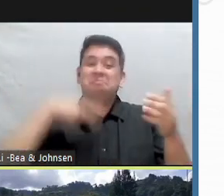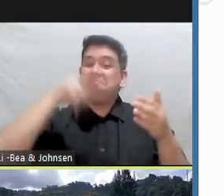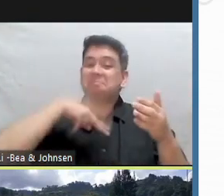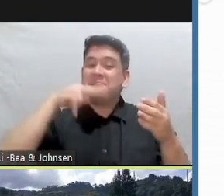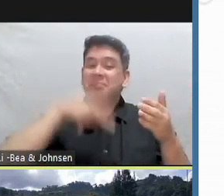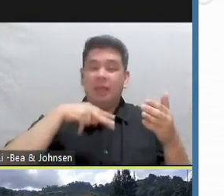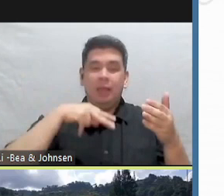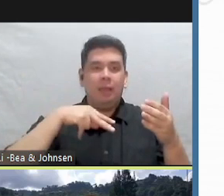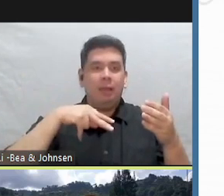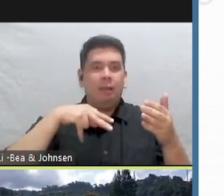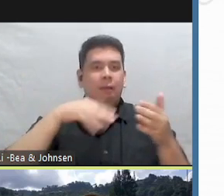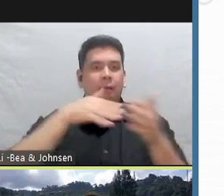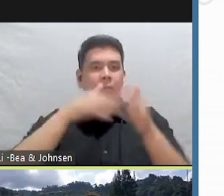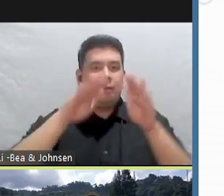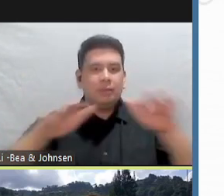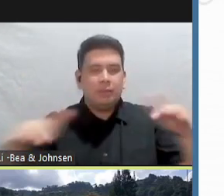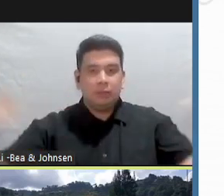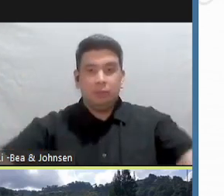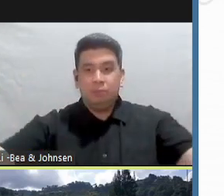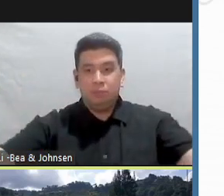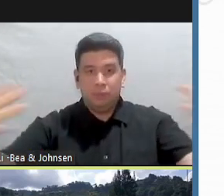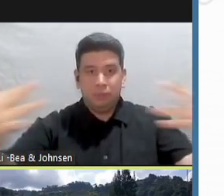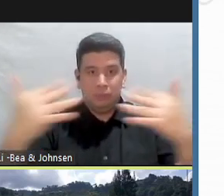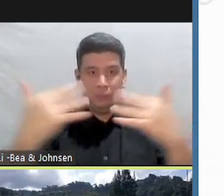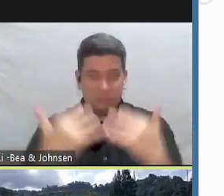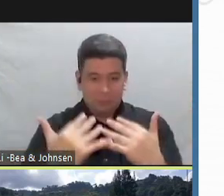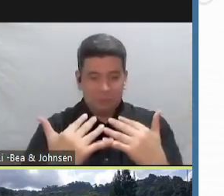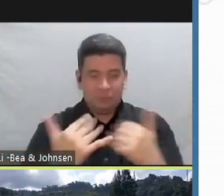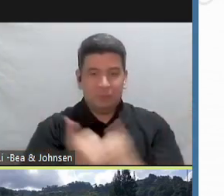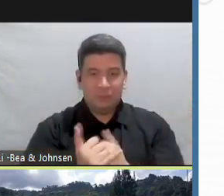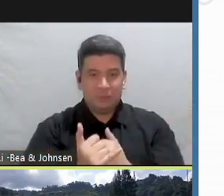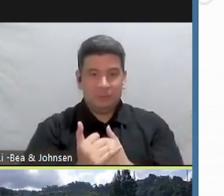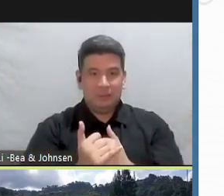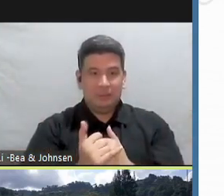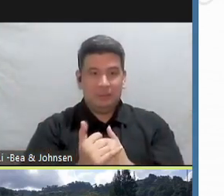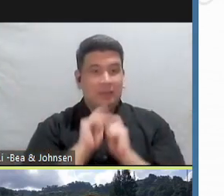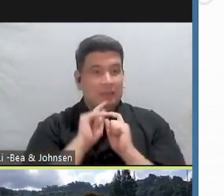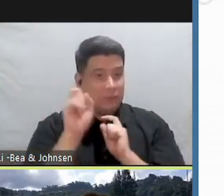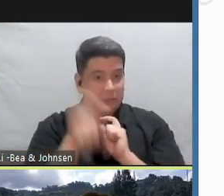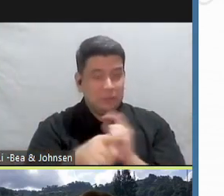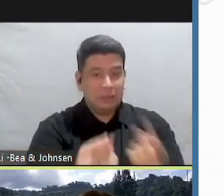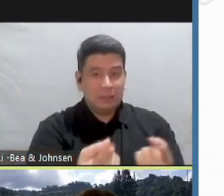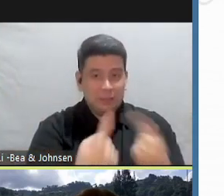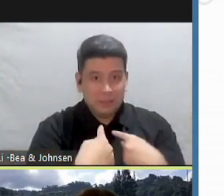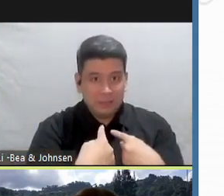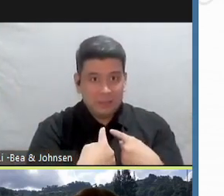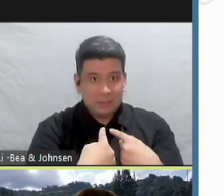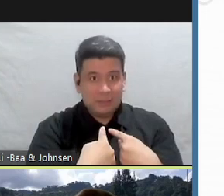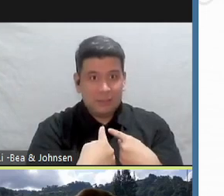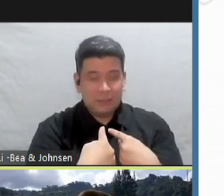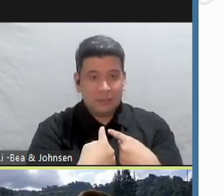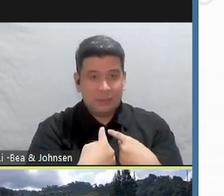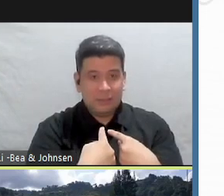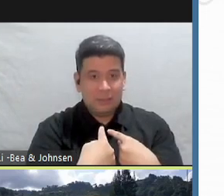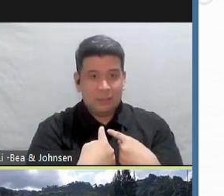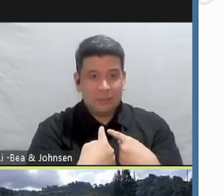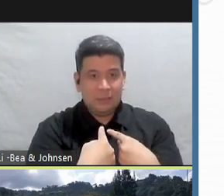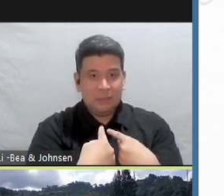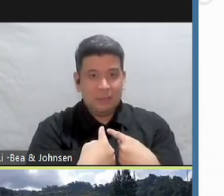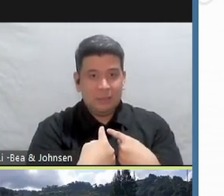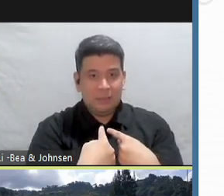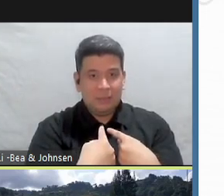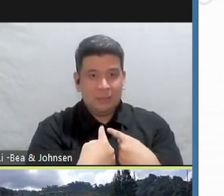pa, ituturo lang ng bata yung sagot dun sa libro. Pero ngayon, meron na silang, kahit opinion, alam na, meron silang